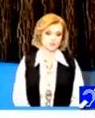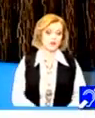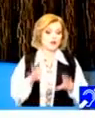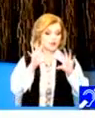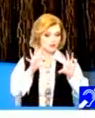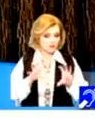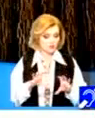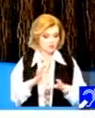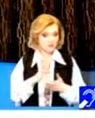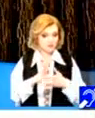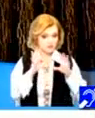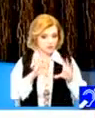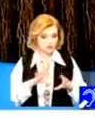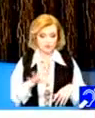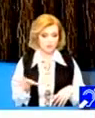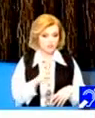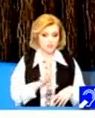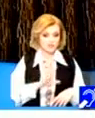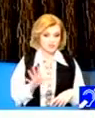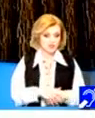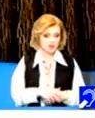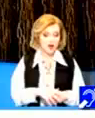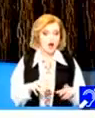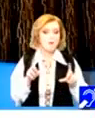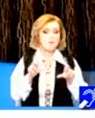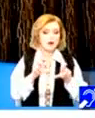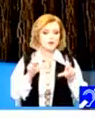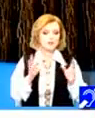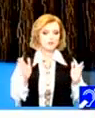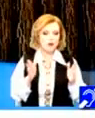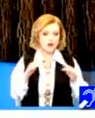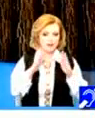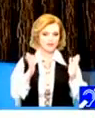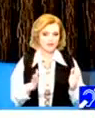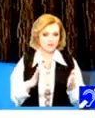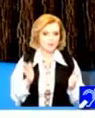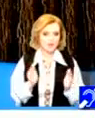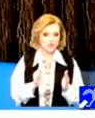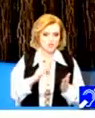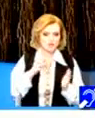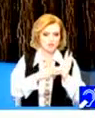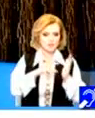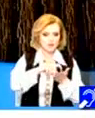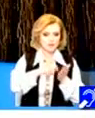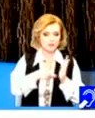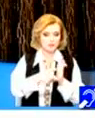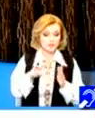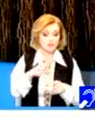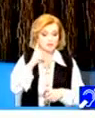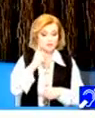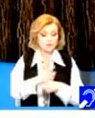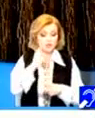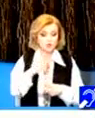Legea e lege, însă nu pentru toți. Deși gheretele cu suprafața mai mică de 8 metri pătrați în care se vând țigări nu au voie să se afle la o distanță mai